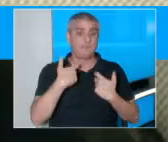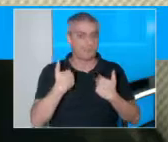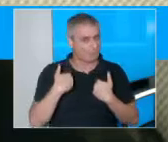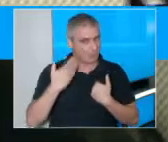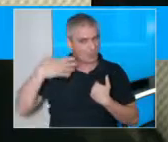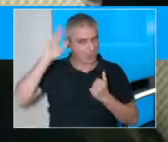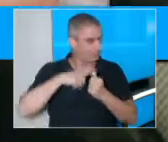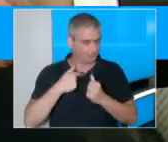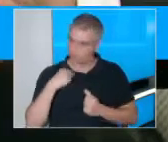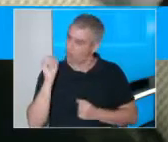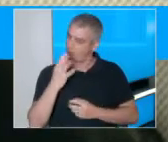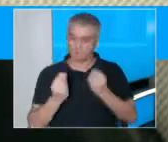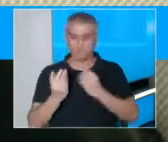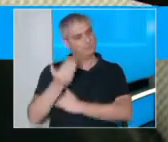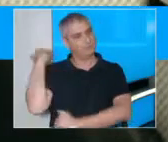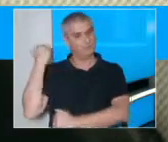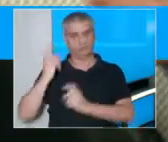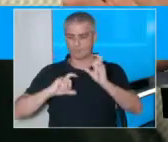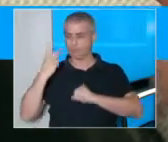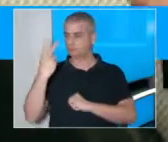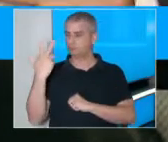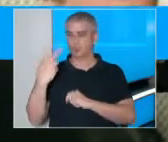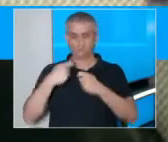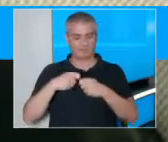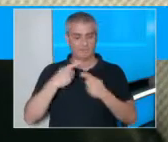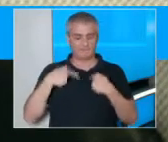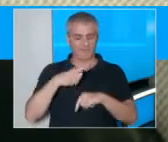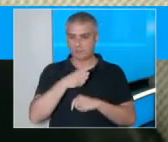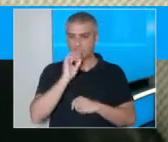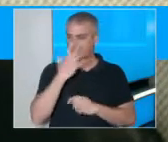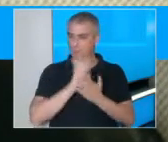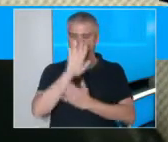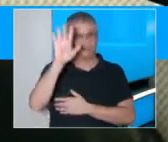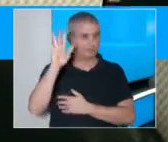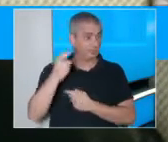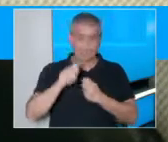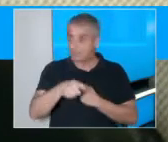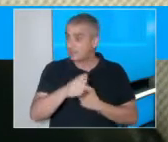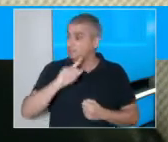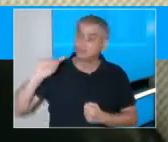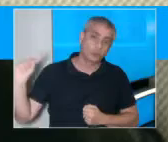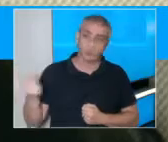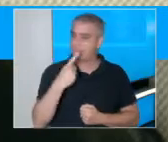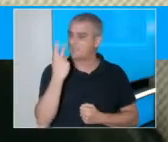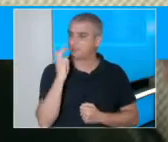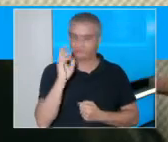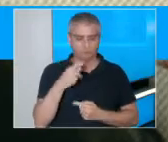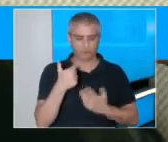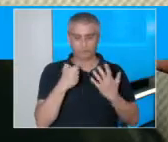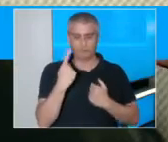מאיתנו להצביע, אנחנו לא נבוא למשחק מחור, פער של 2 ו-3 חברים בוועדה של 15, שהכנסת פה כולה בין 120 יש